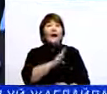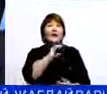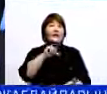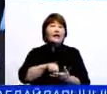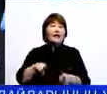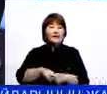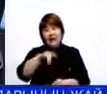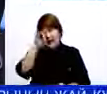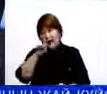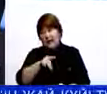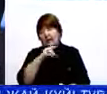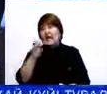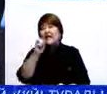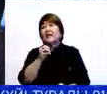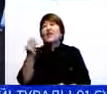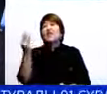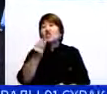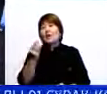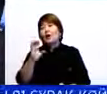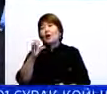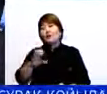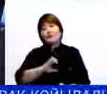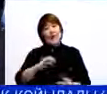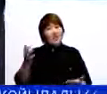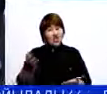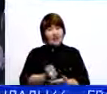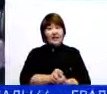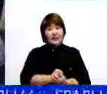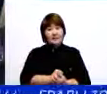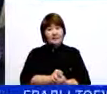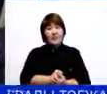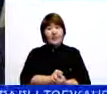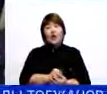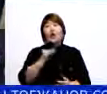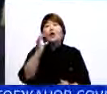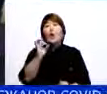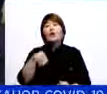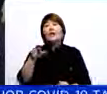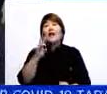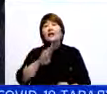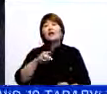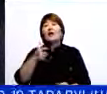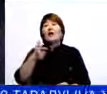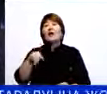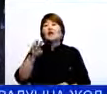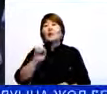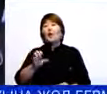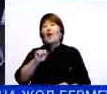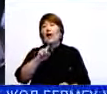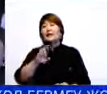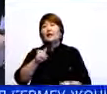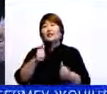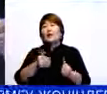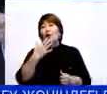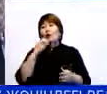арасындағы сында қазақстандық Екатерина Шабалина күміс медаль жеңіп алды. Иорданияда өтіп жатқан гандболдан Азия чемпионатында